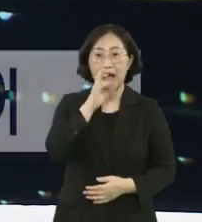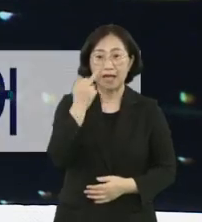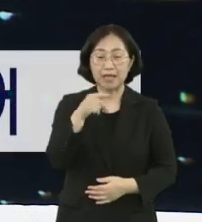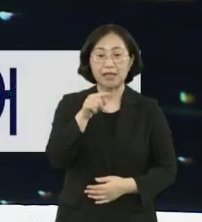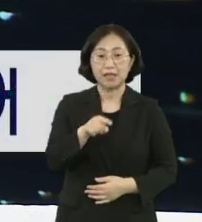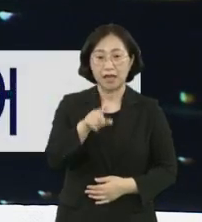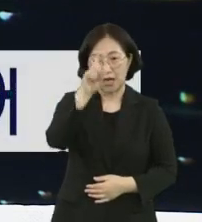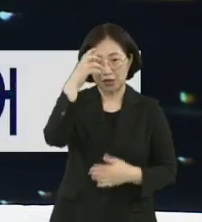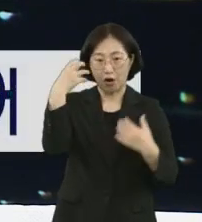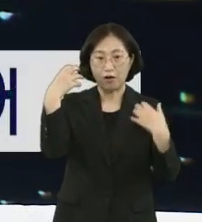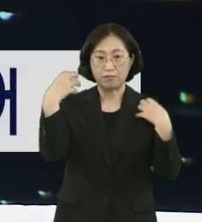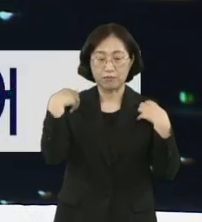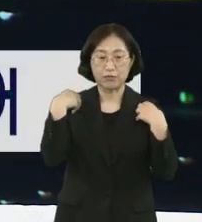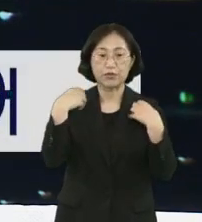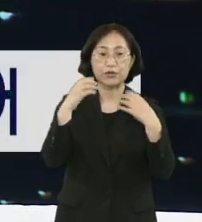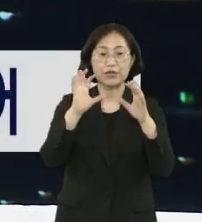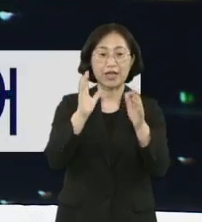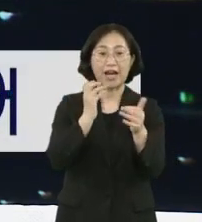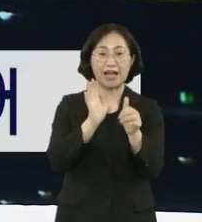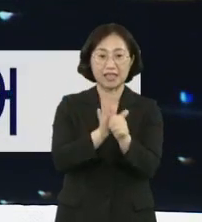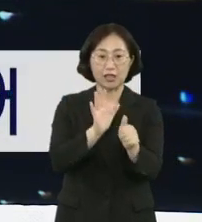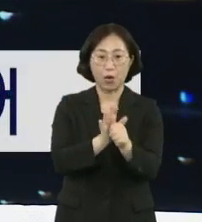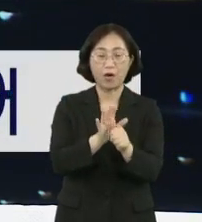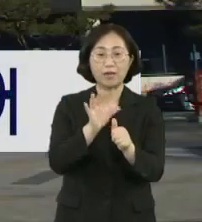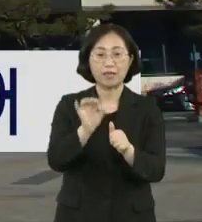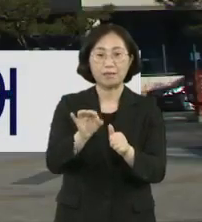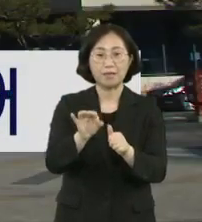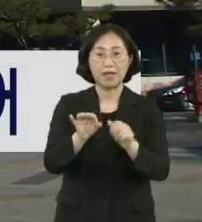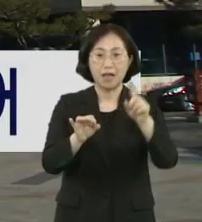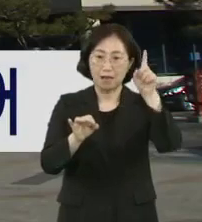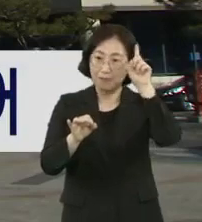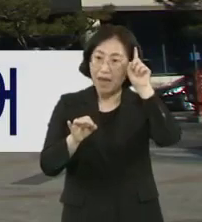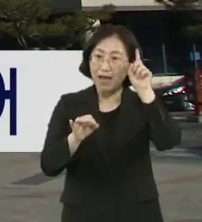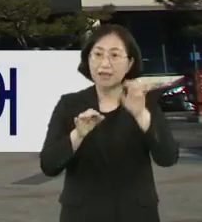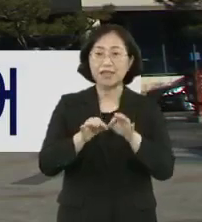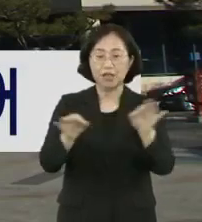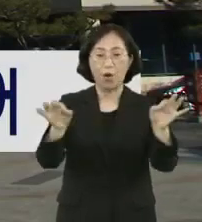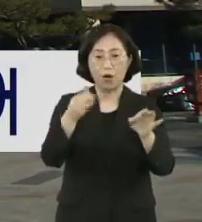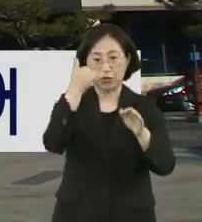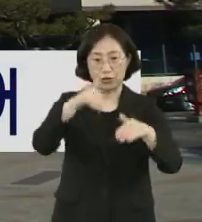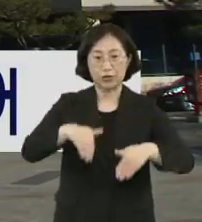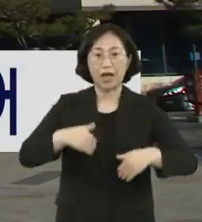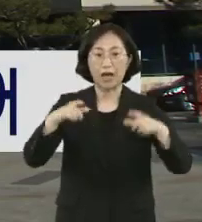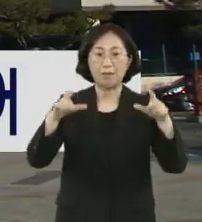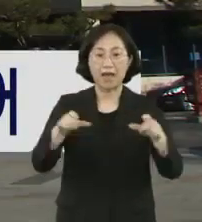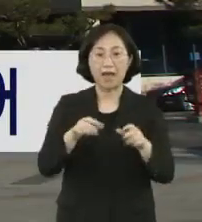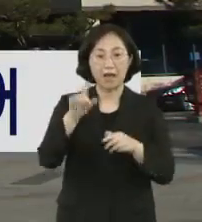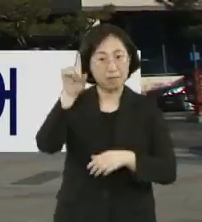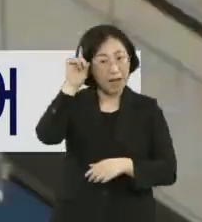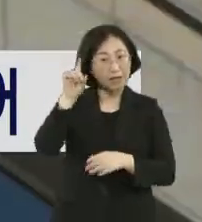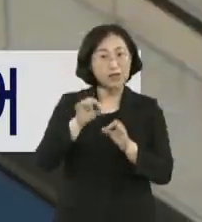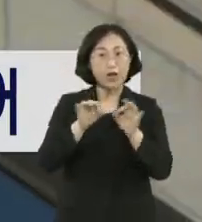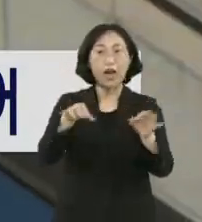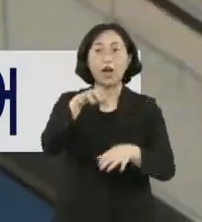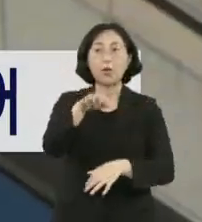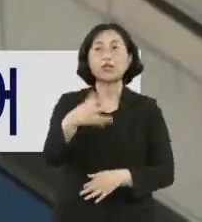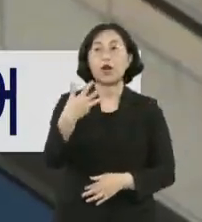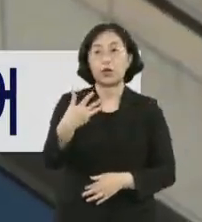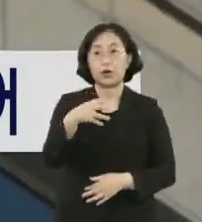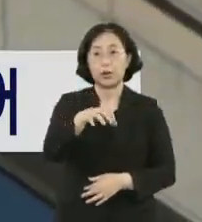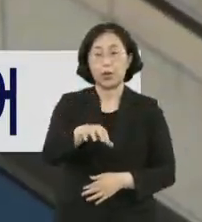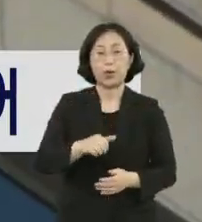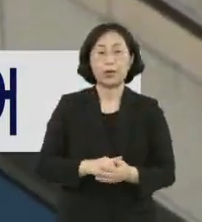아산시가 정부 5차 재난지원금을 100% 지급하기로 해서 충남 지역 전액 지급 시군이 8곳으로